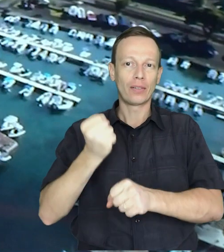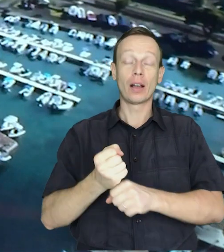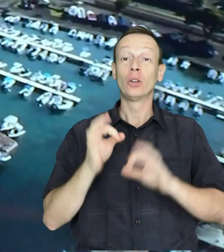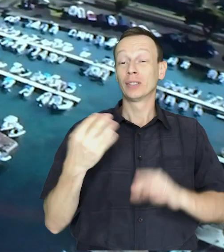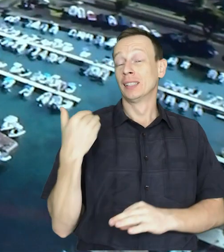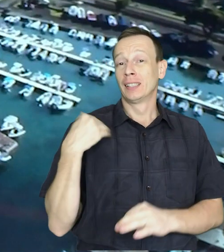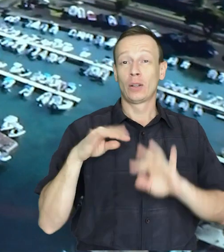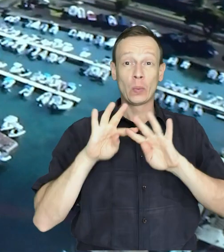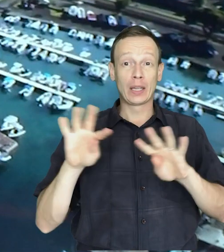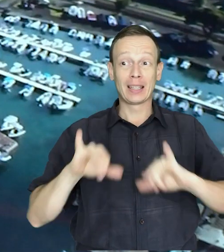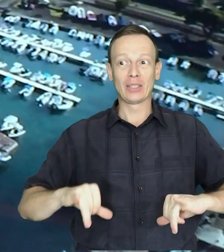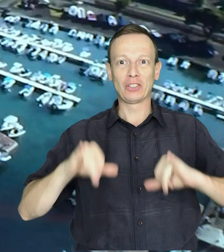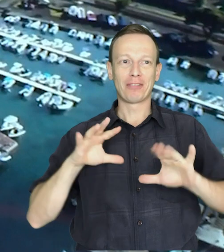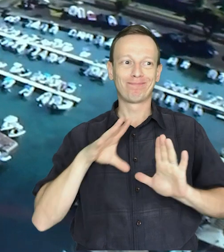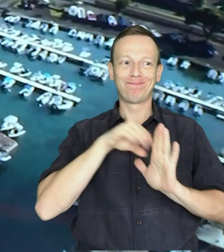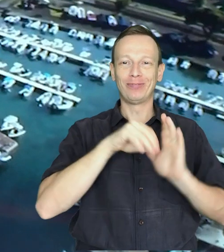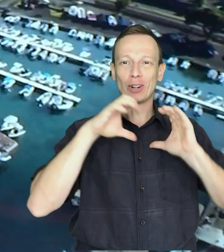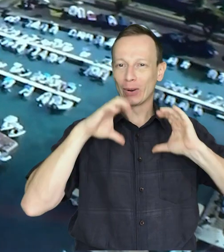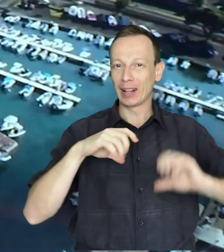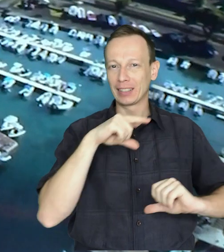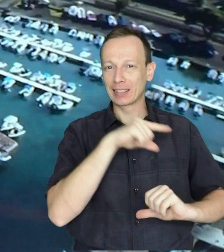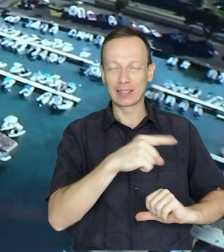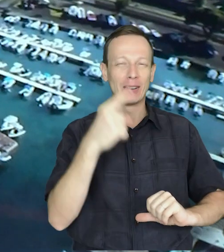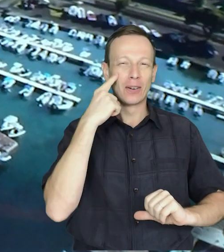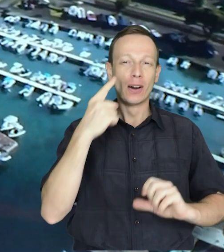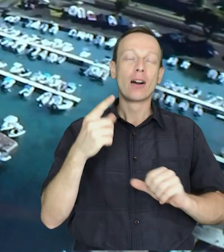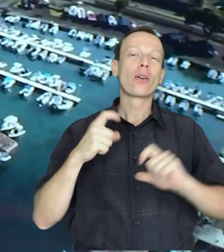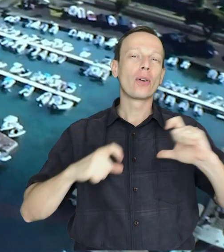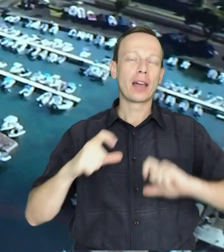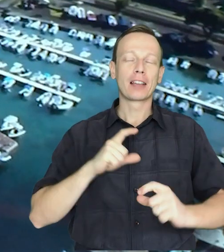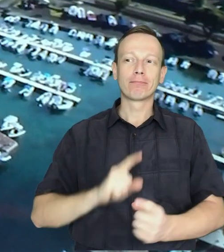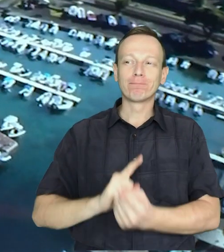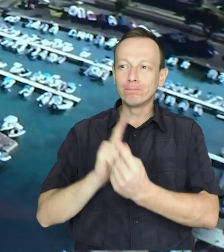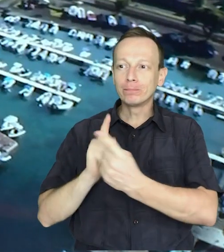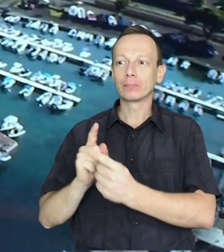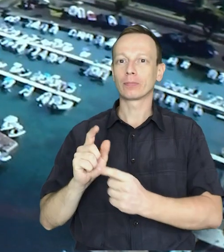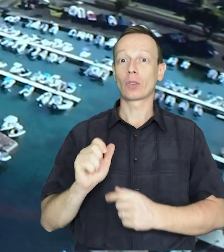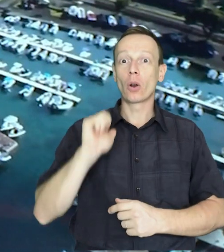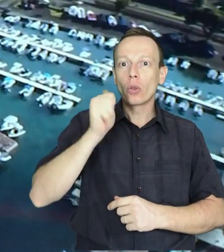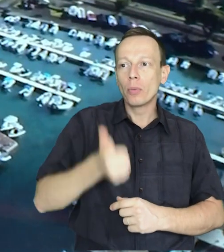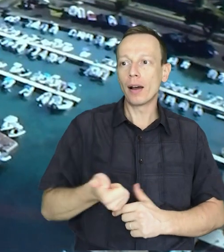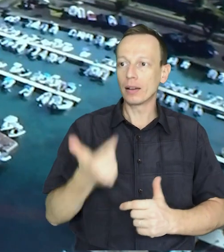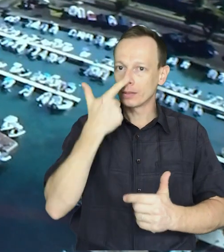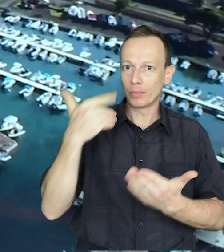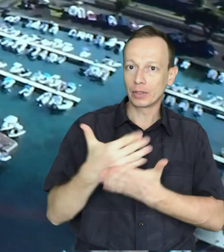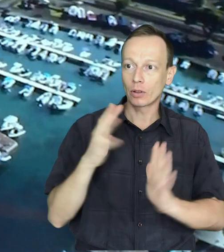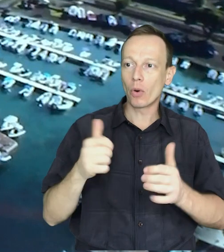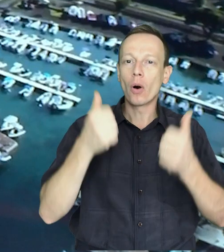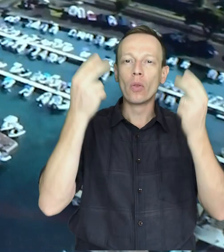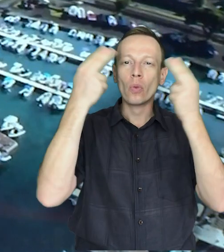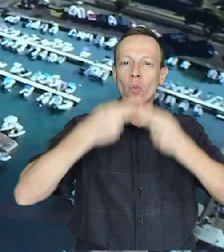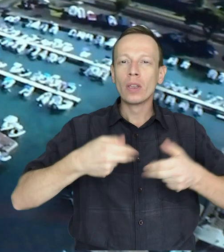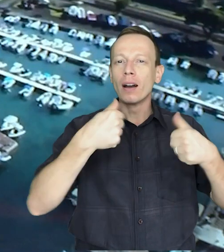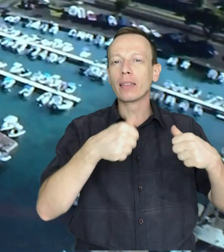Ces jeunes étaient à Rurutu. Donc ce week-end, Heia Parautokorani les a rencontrés au lendemain de leur première nuit